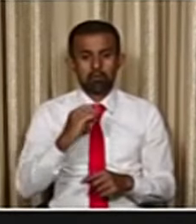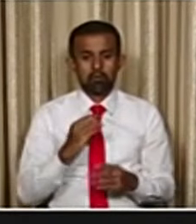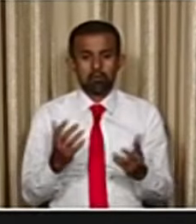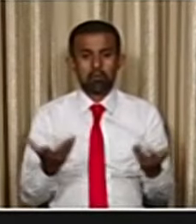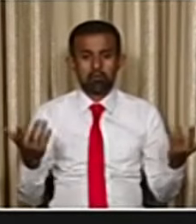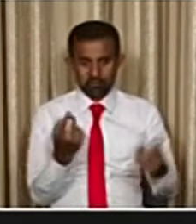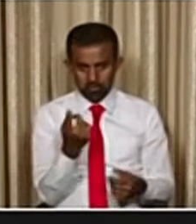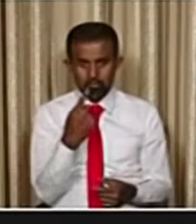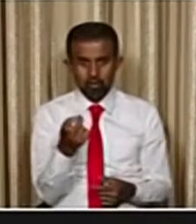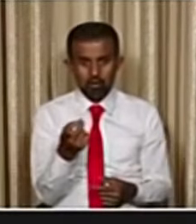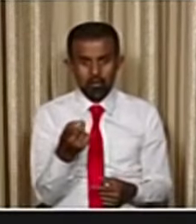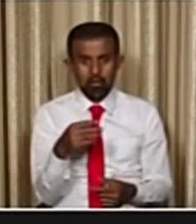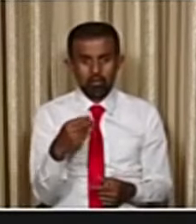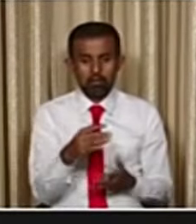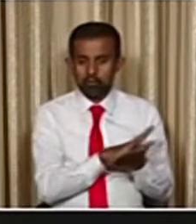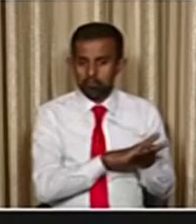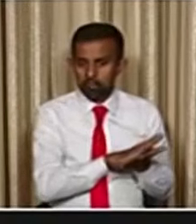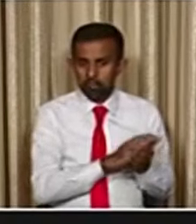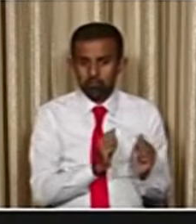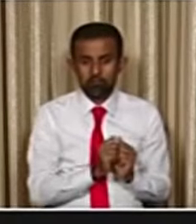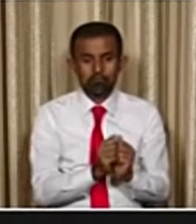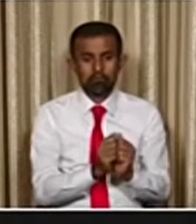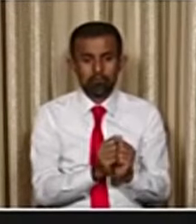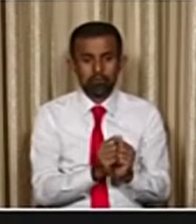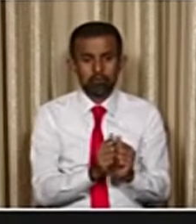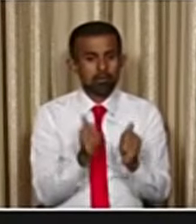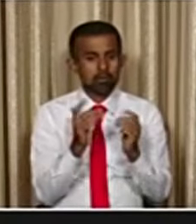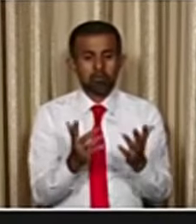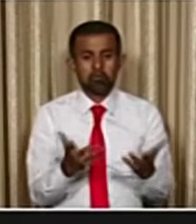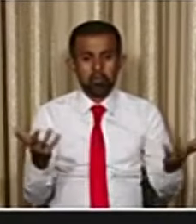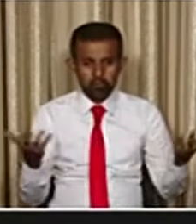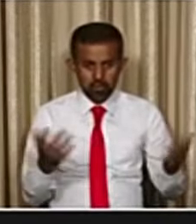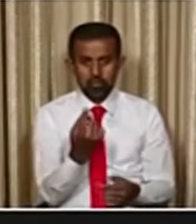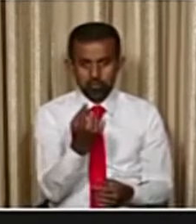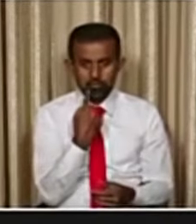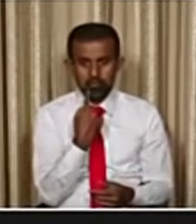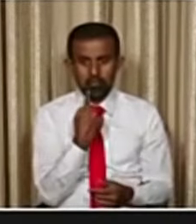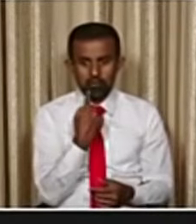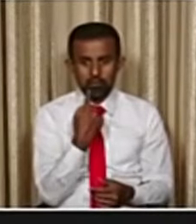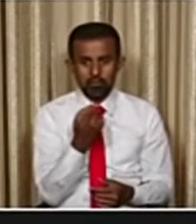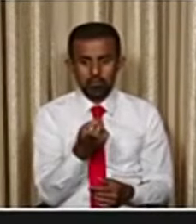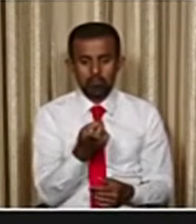ලැබෙන්නේ, මේ ණය ප්‍රතිගෝත කිරීම වැඩපිළිවෙල අපිට සාර්ථක කරගන්න හම්බෙන්නේ.